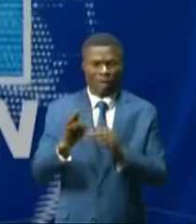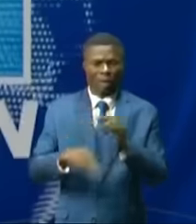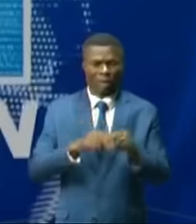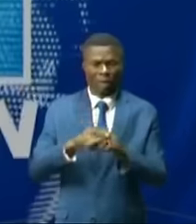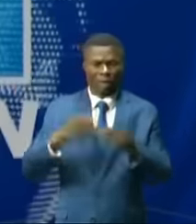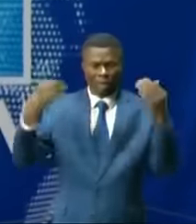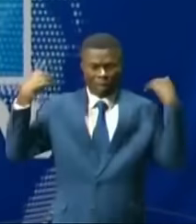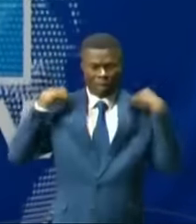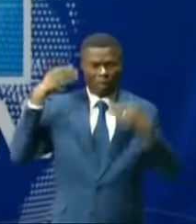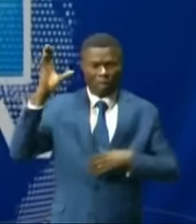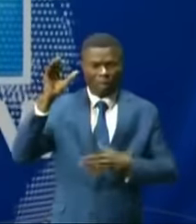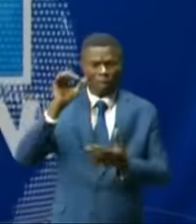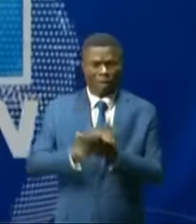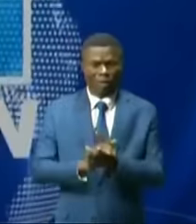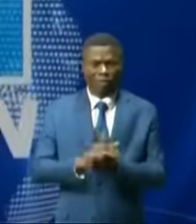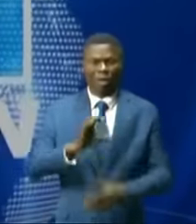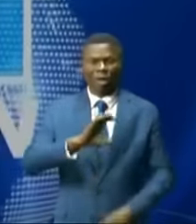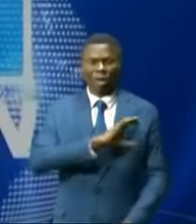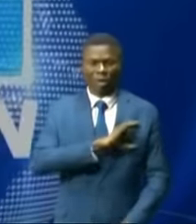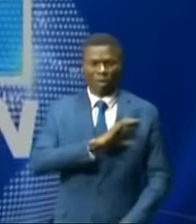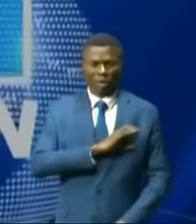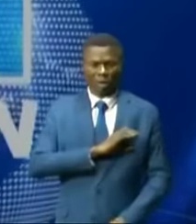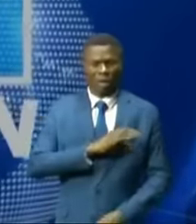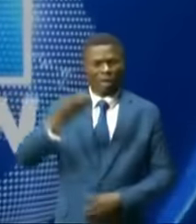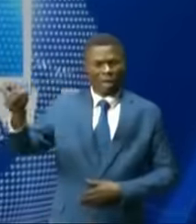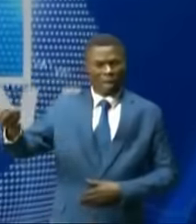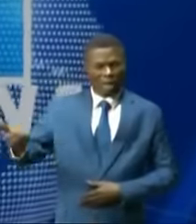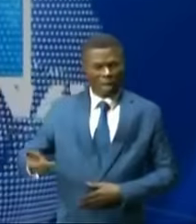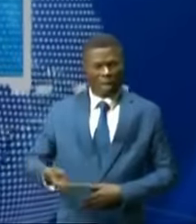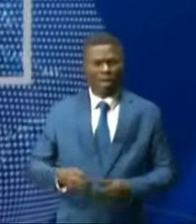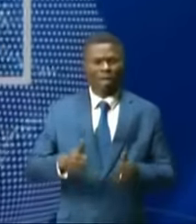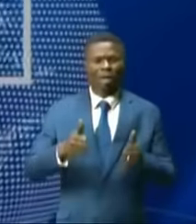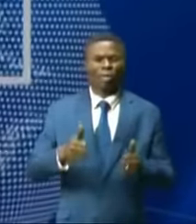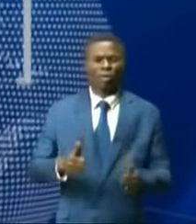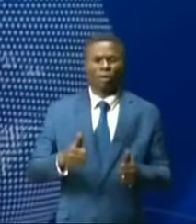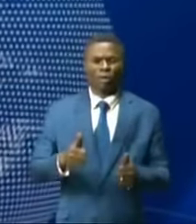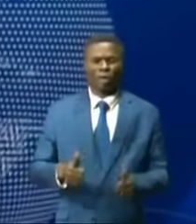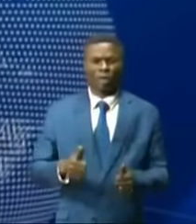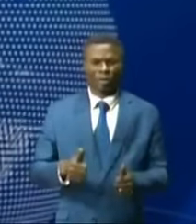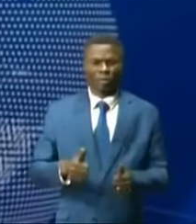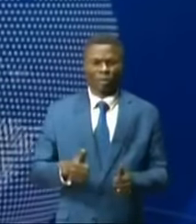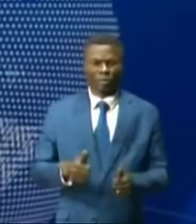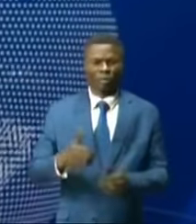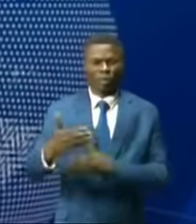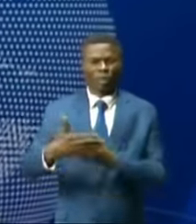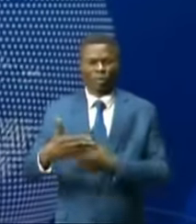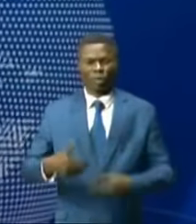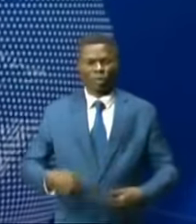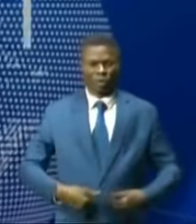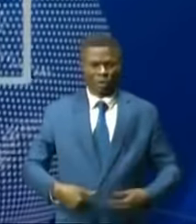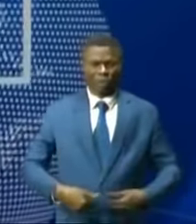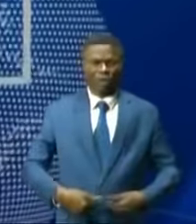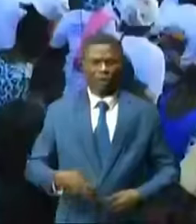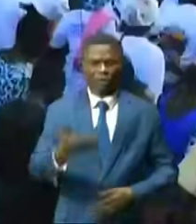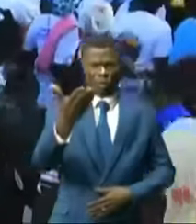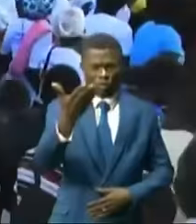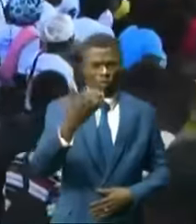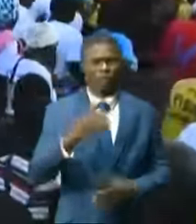Chef coutumier, épouse des policiers, lui ont réservé un accueil chaleureux aux côtés des jeunes. Guy